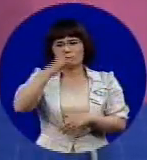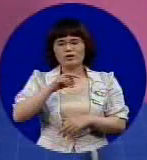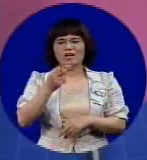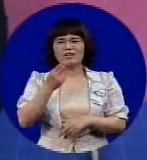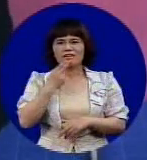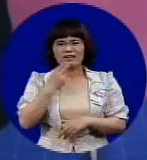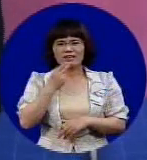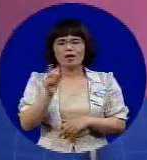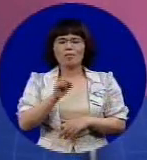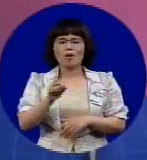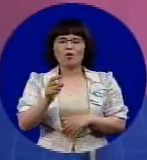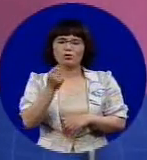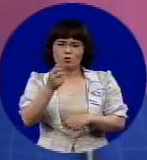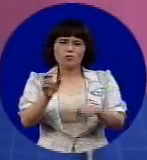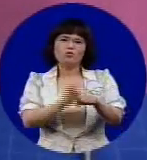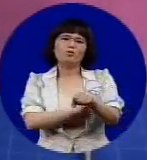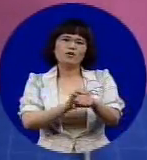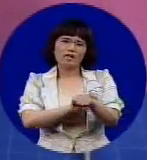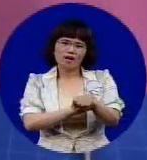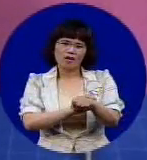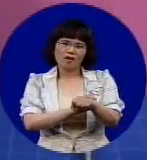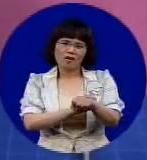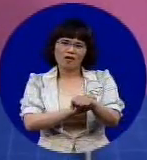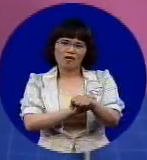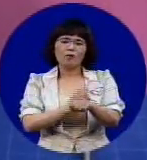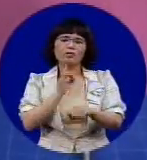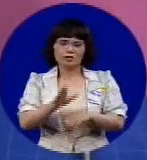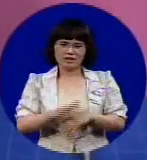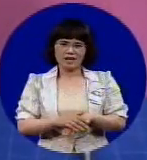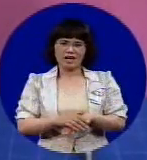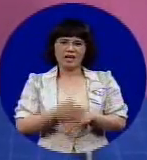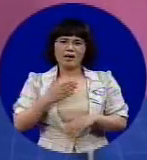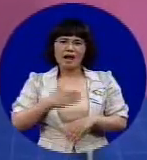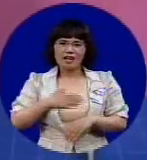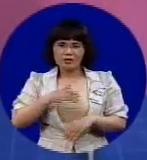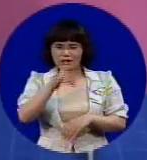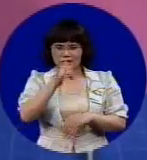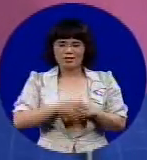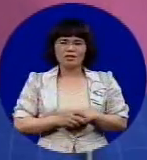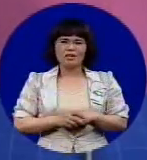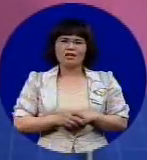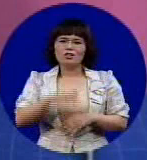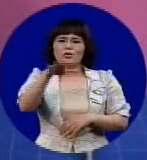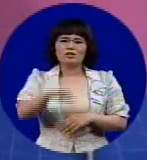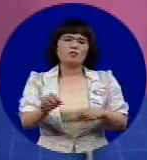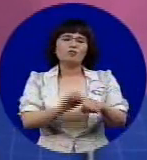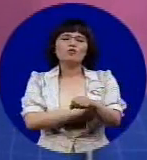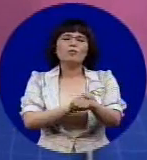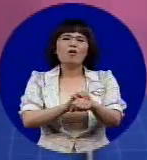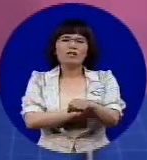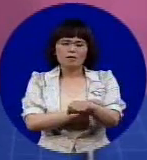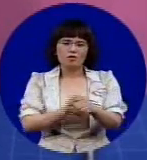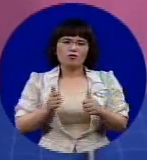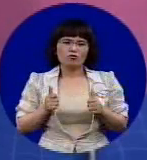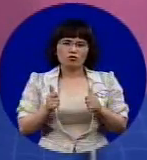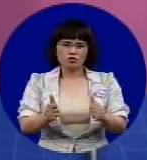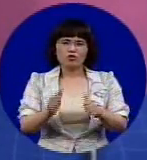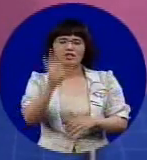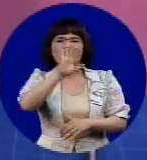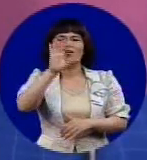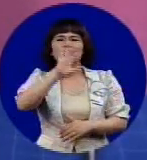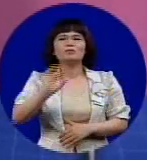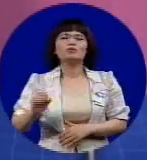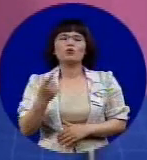장애는 불리한 것이 아니라 조금 불편할 뿐이다. 이 말 다들 알고 계시죠? 그런데 이곳에서는 그 불편함마저도